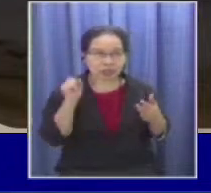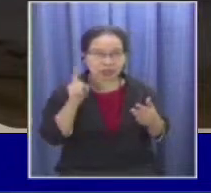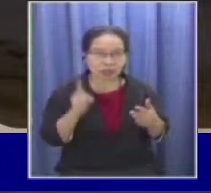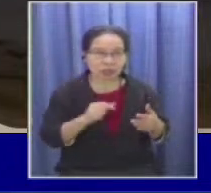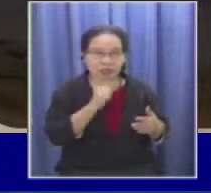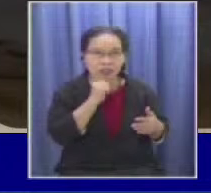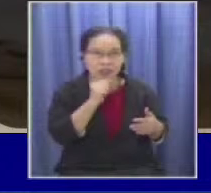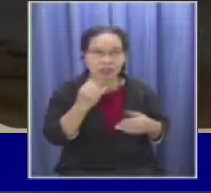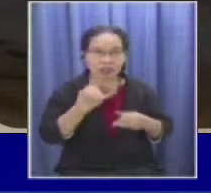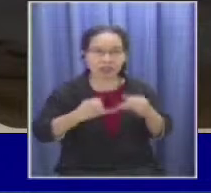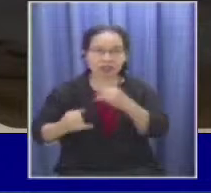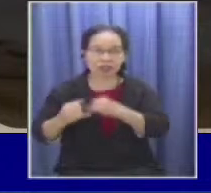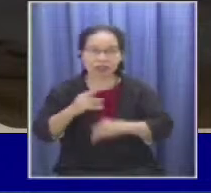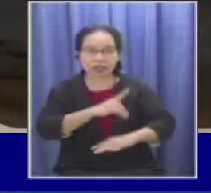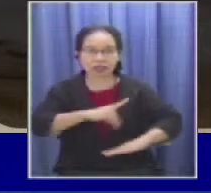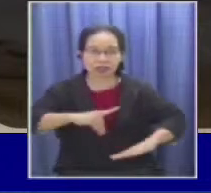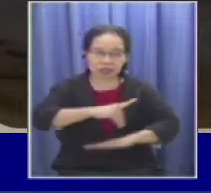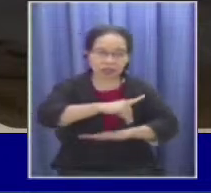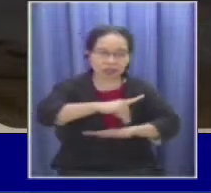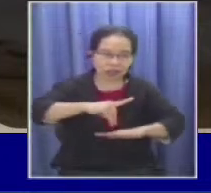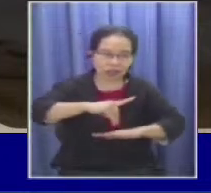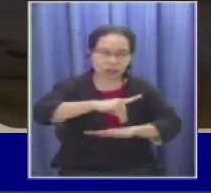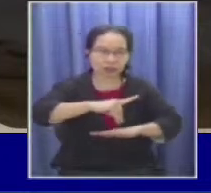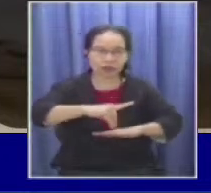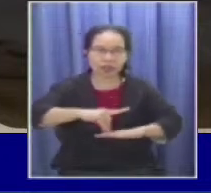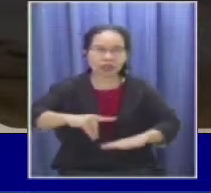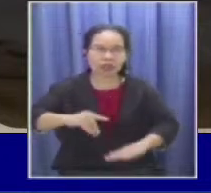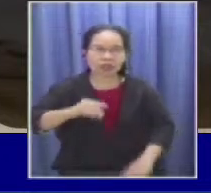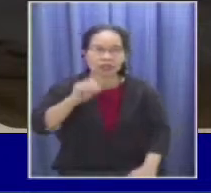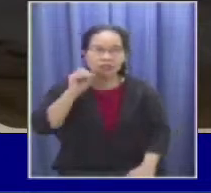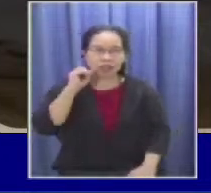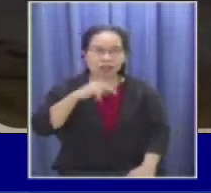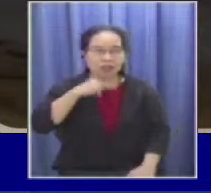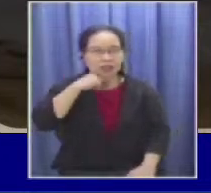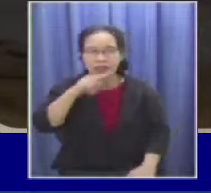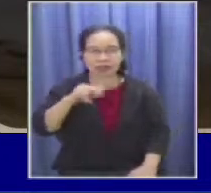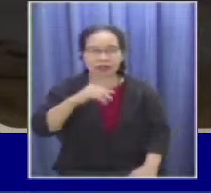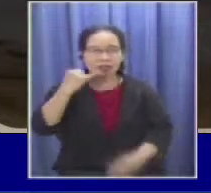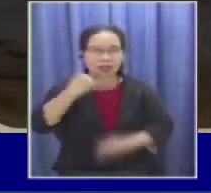yi reinya Nyankopɔn ahenni no